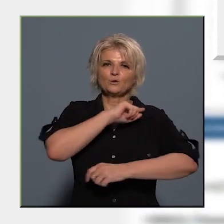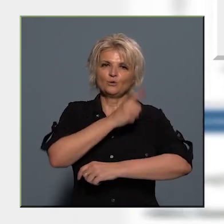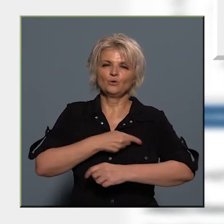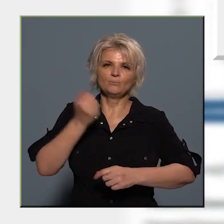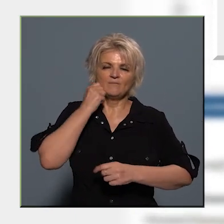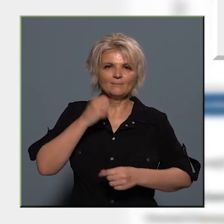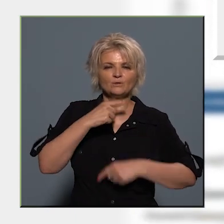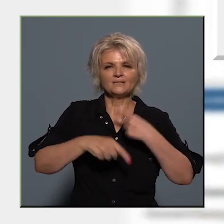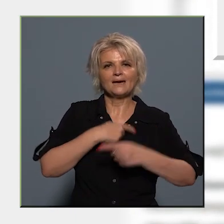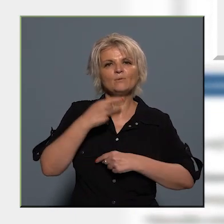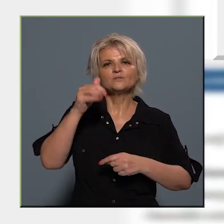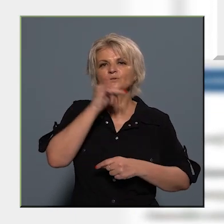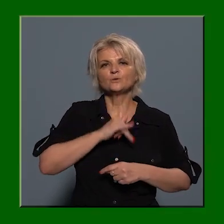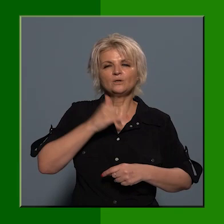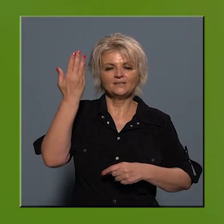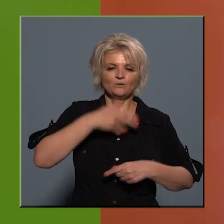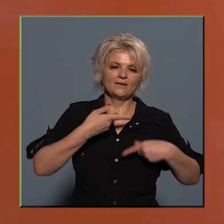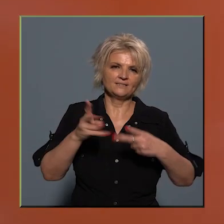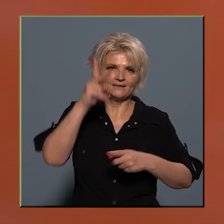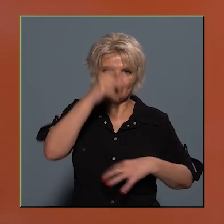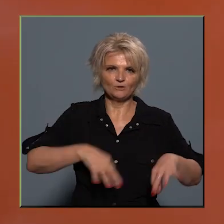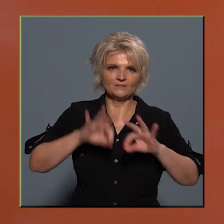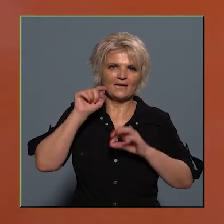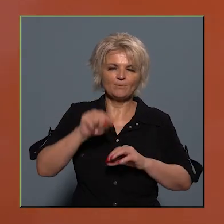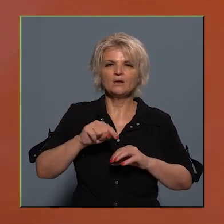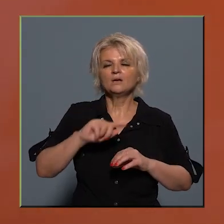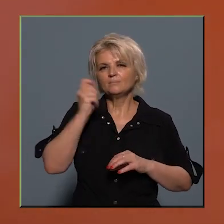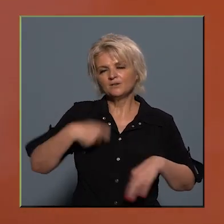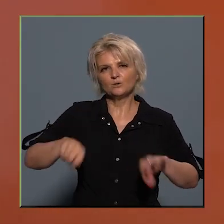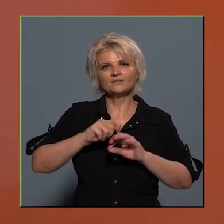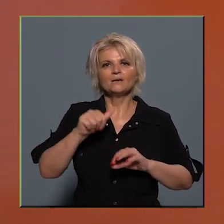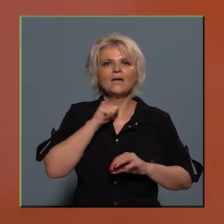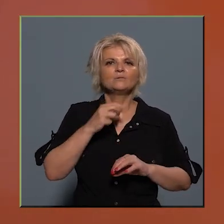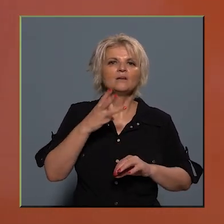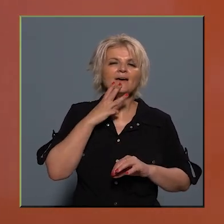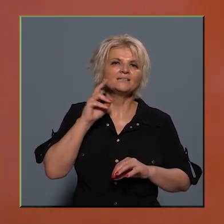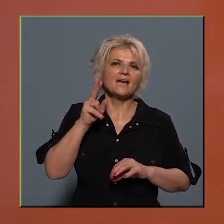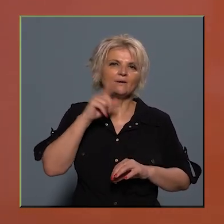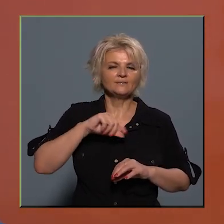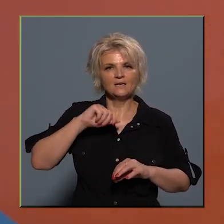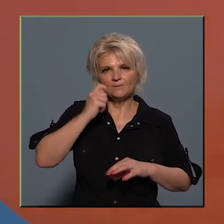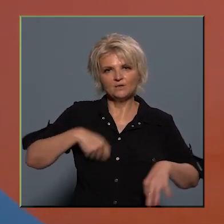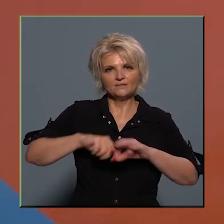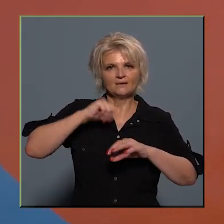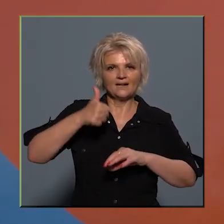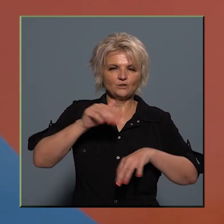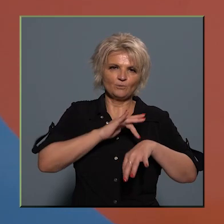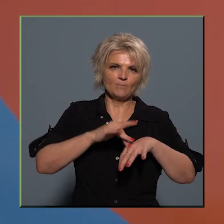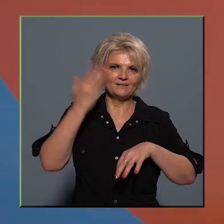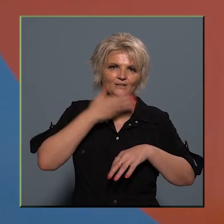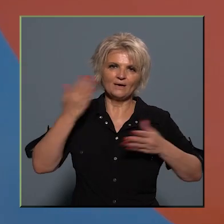zöld hidrogént szállít majd Németországba. Idehaza a Gebrüder Weiss Kft. Magyarországon elsőként tesztelt